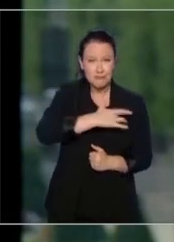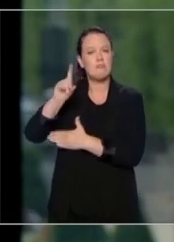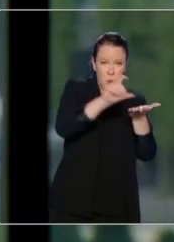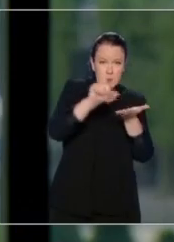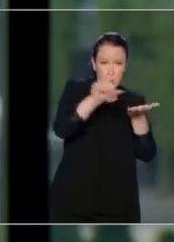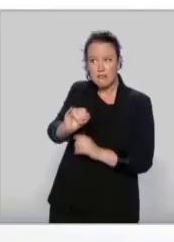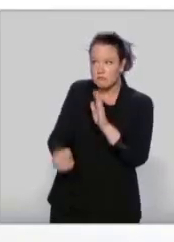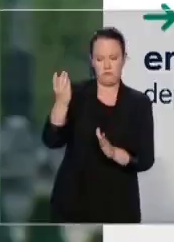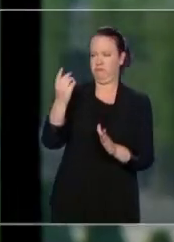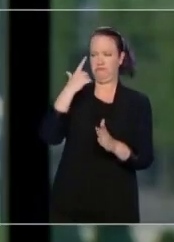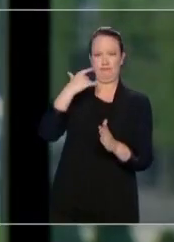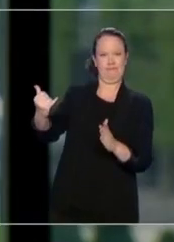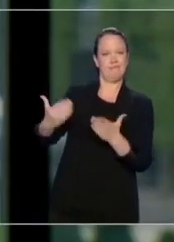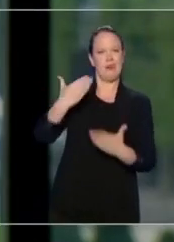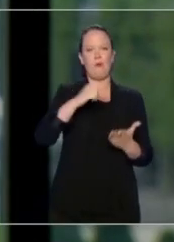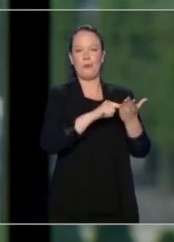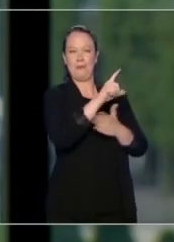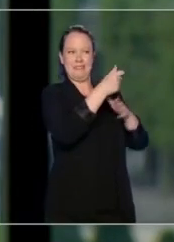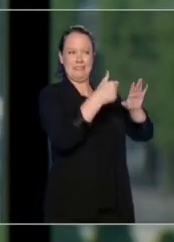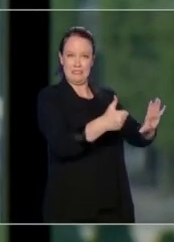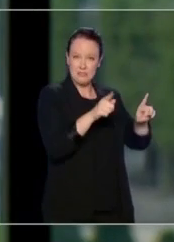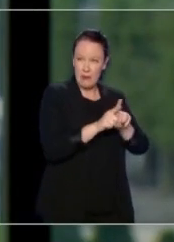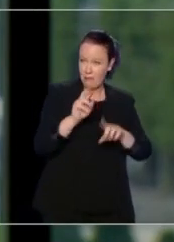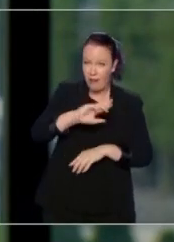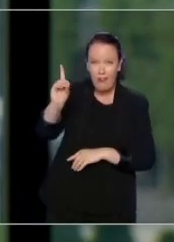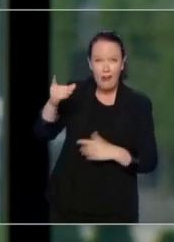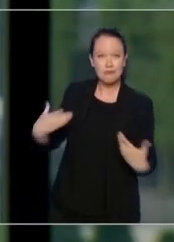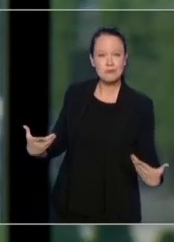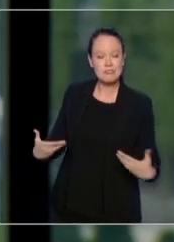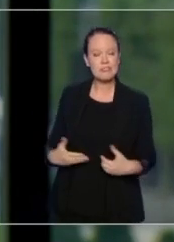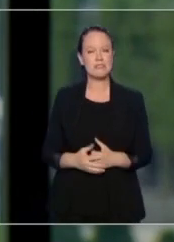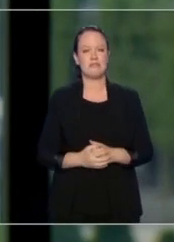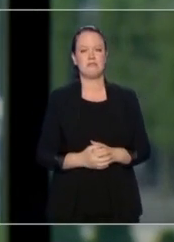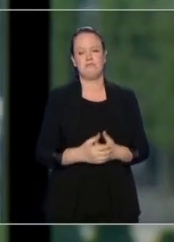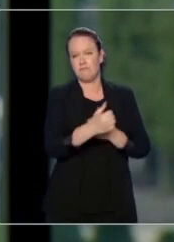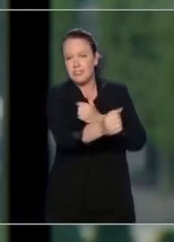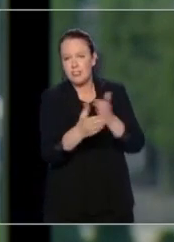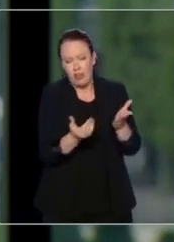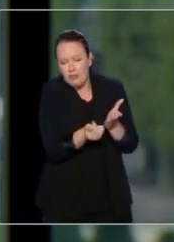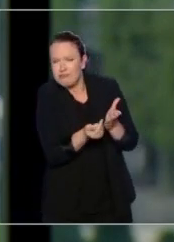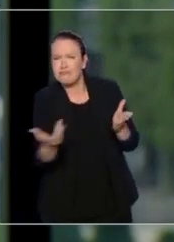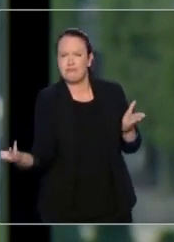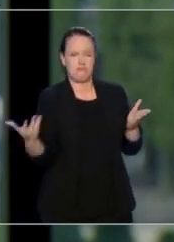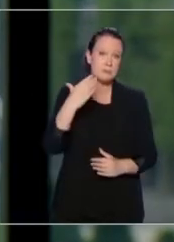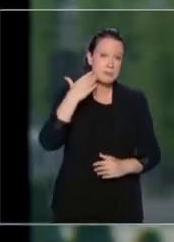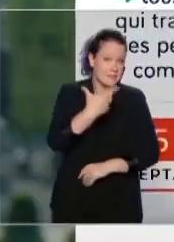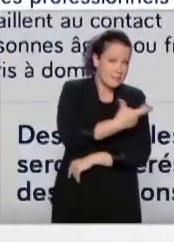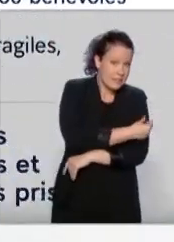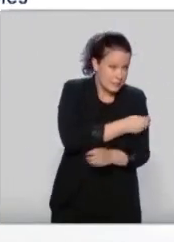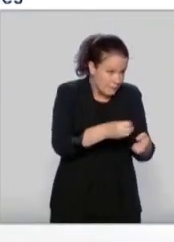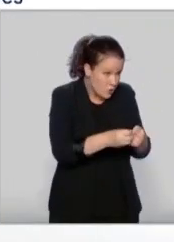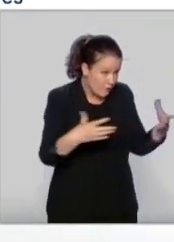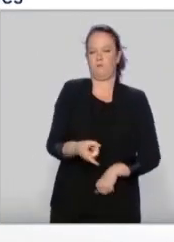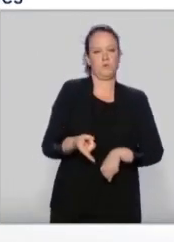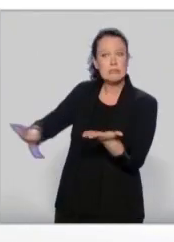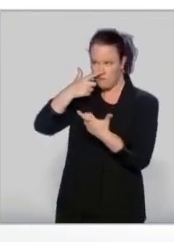Grâce à la saucisse, dans tous les secteurs qui, comme la culture, l'hôtellerie, la restauration, le sport, le tourisme, dans un premier